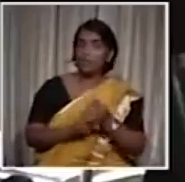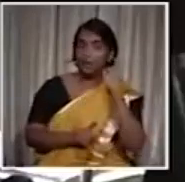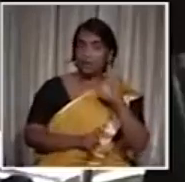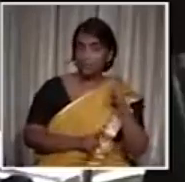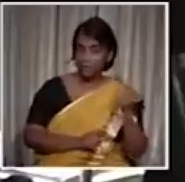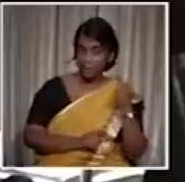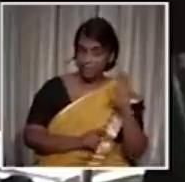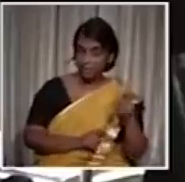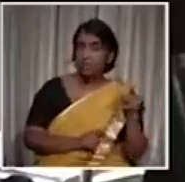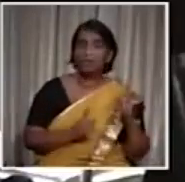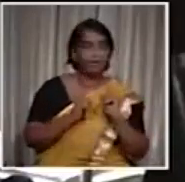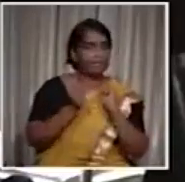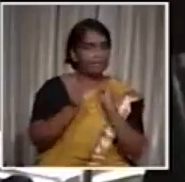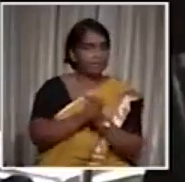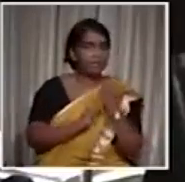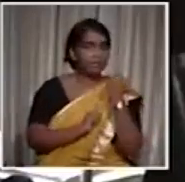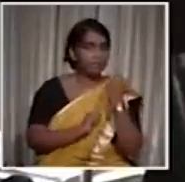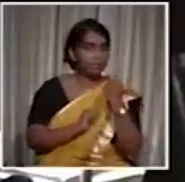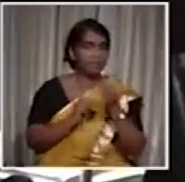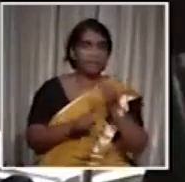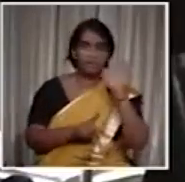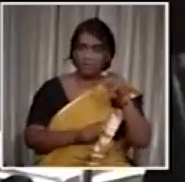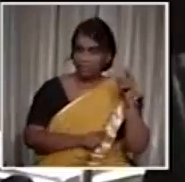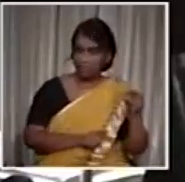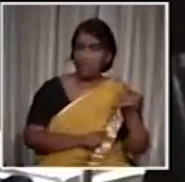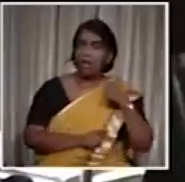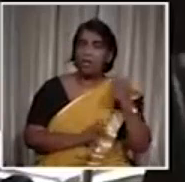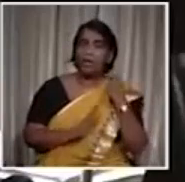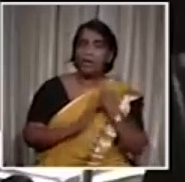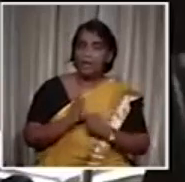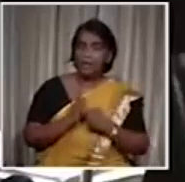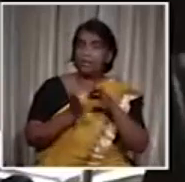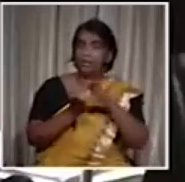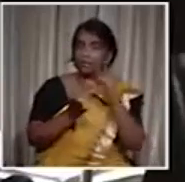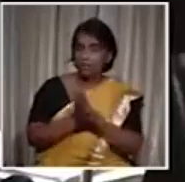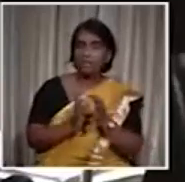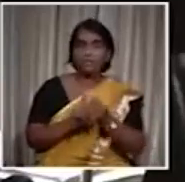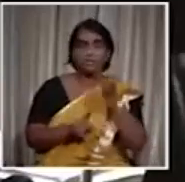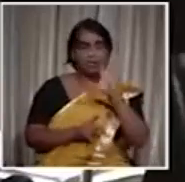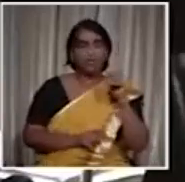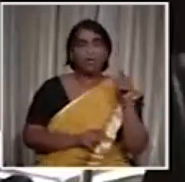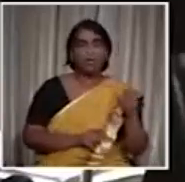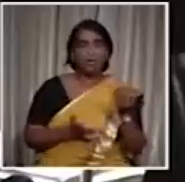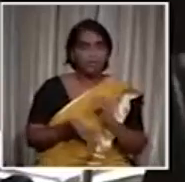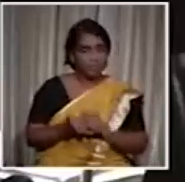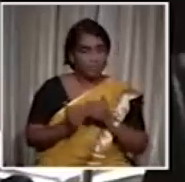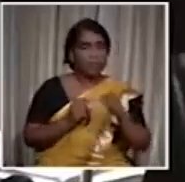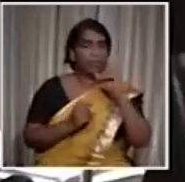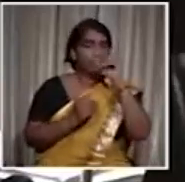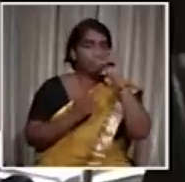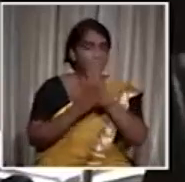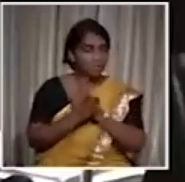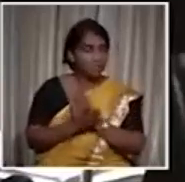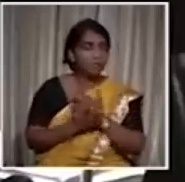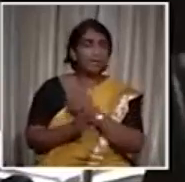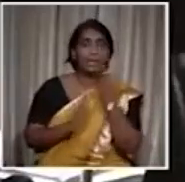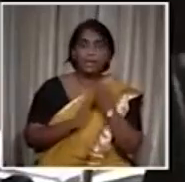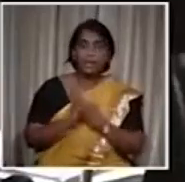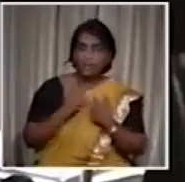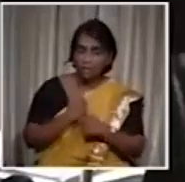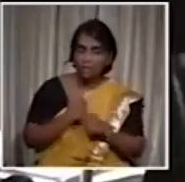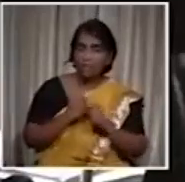tibeno vinas kiri me balai jana adi pati rata tibeno nama niti panami me balai jana adi pati rata tibeno tawa dura rata viwas ta dae ke niti sampah